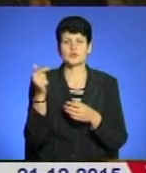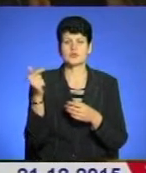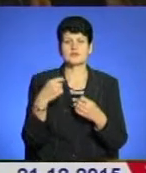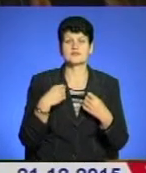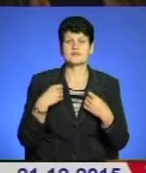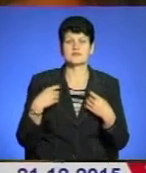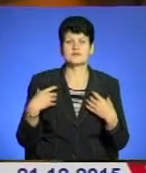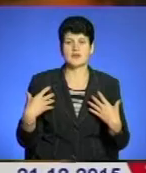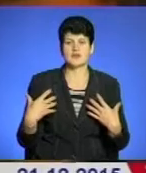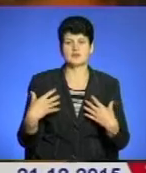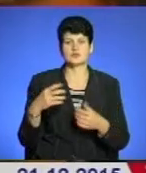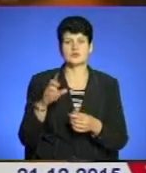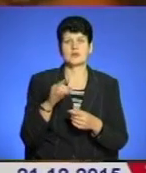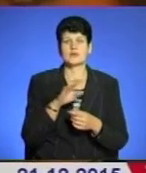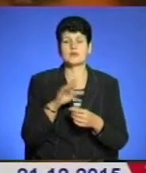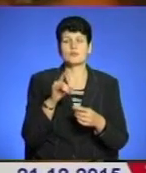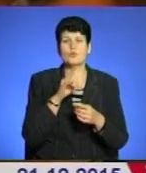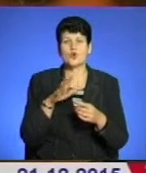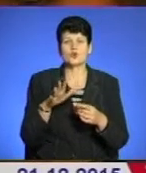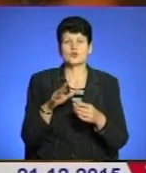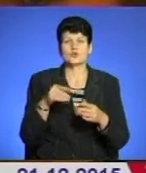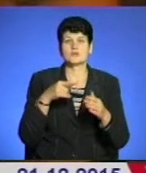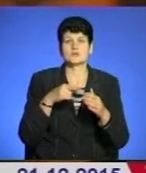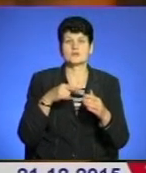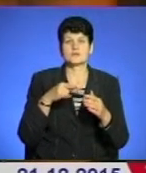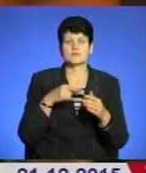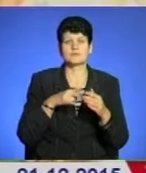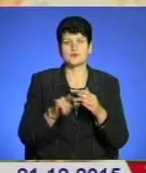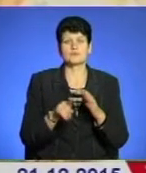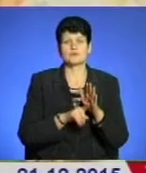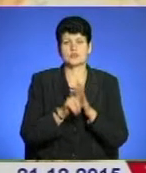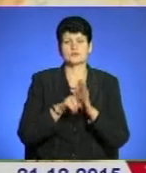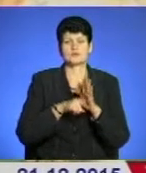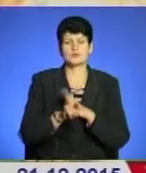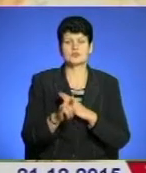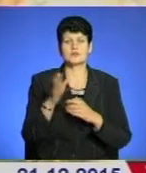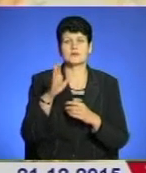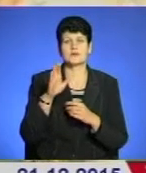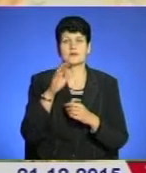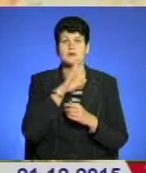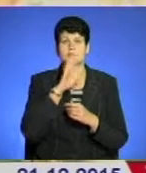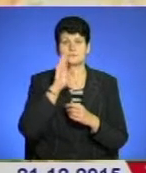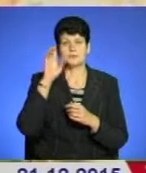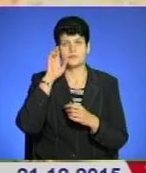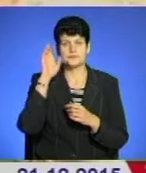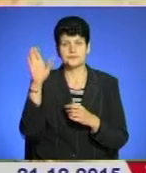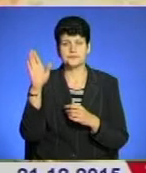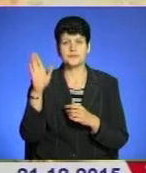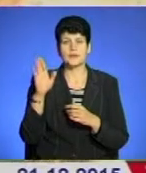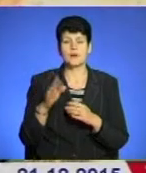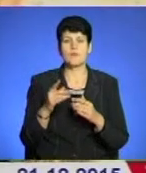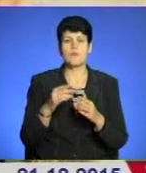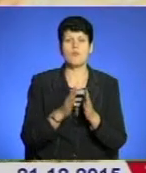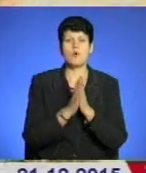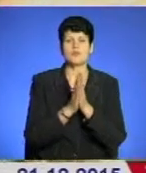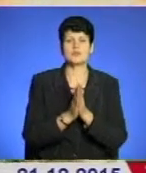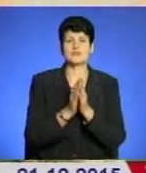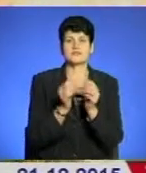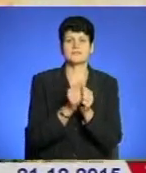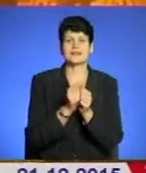зачаття Пресвятої Богородиці. Її прибуття приурочили до початку року Божого Милосердя. Помолившись біля